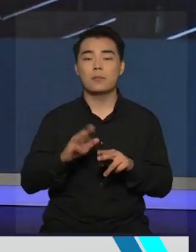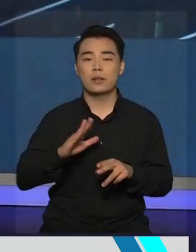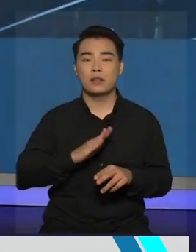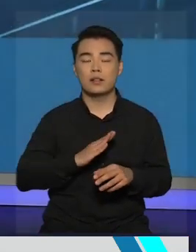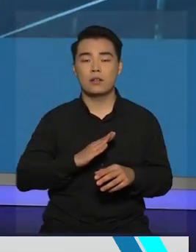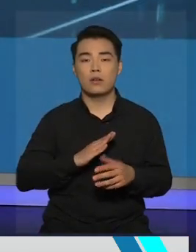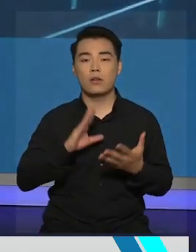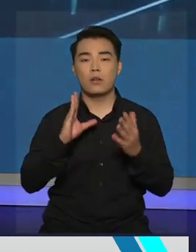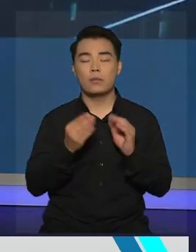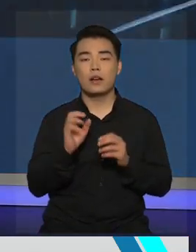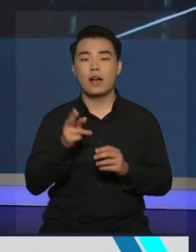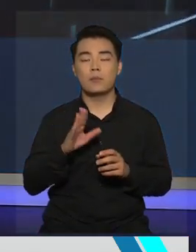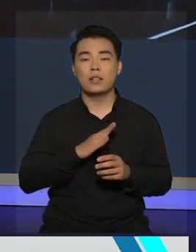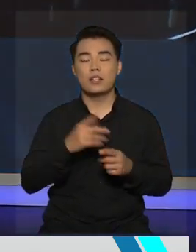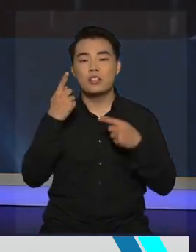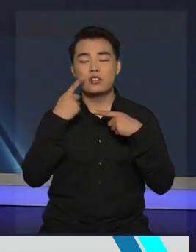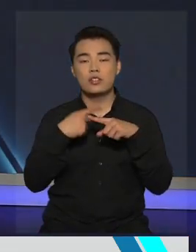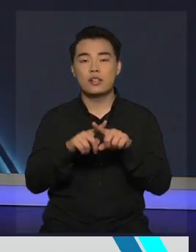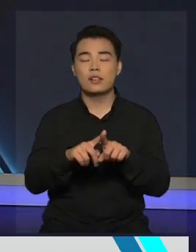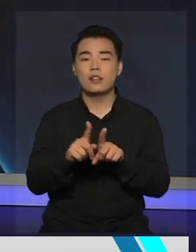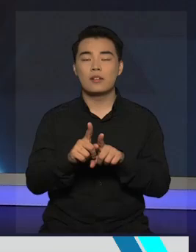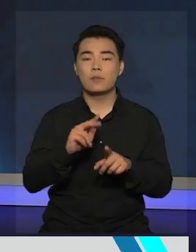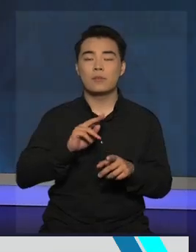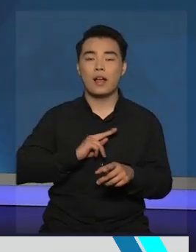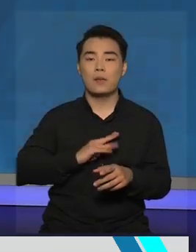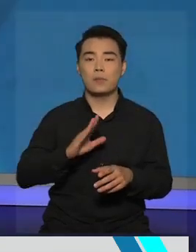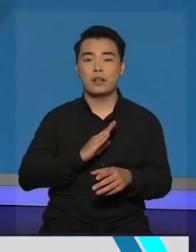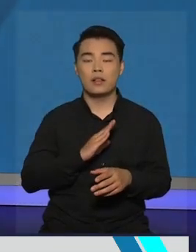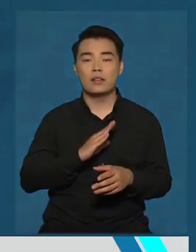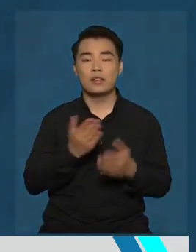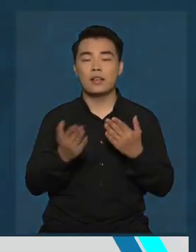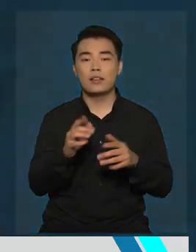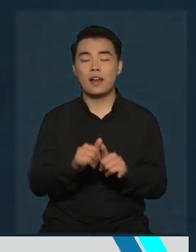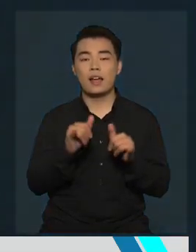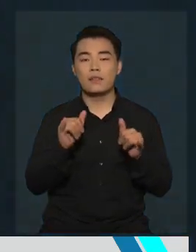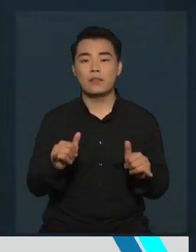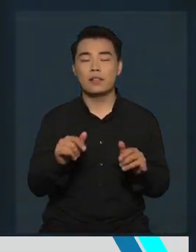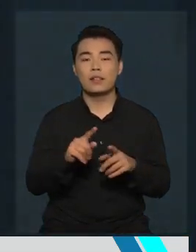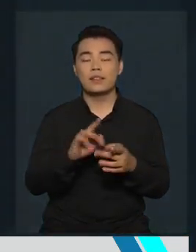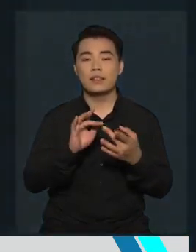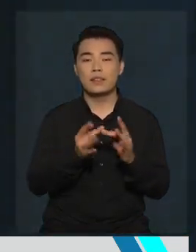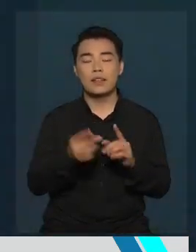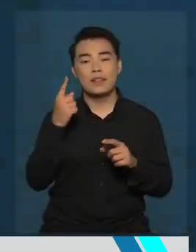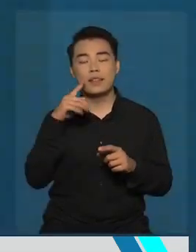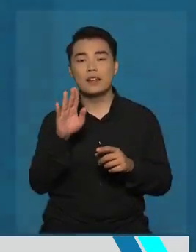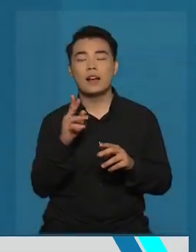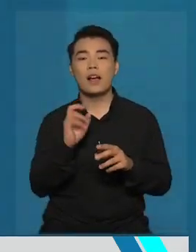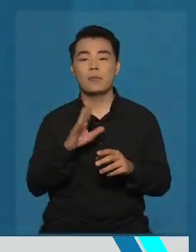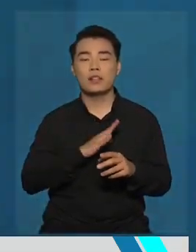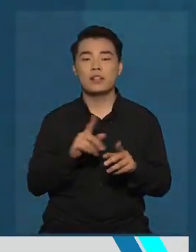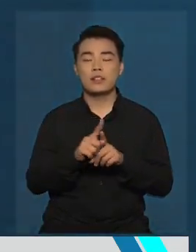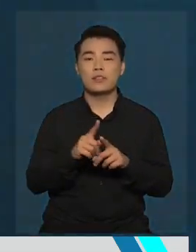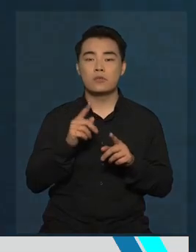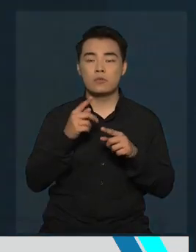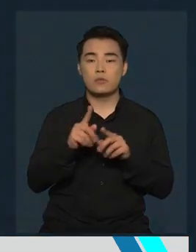и вот, как бы, ну, вот инженерную систему, когда она догонит, то есть развитие цифровых сервисов, идей, когда догонит инженерная система,